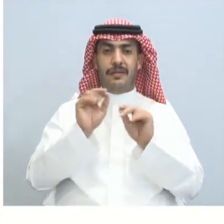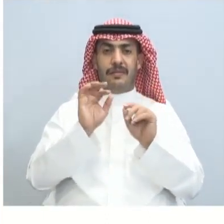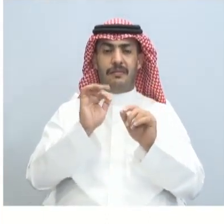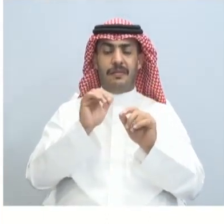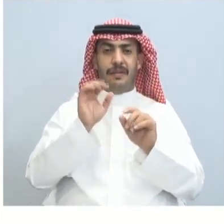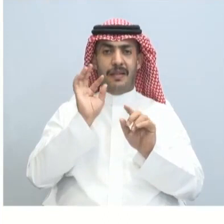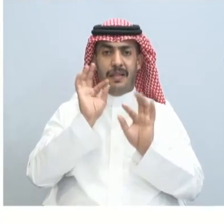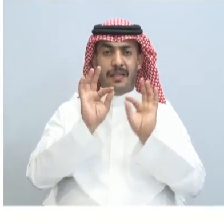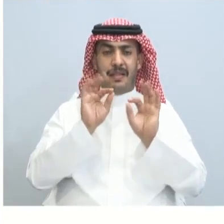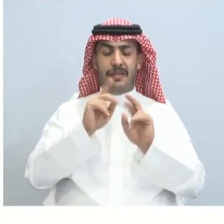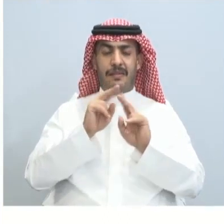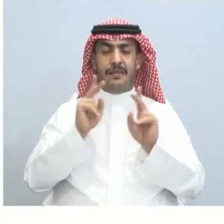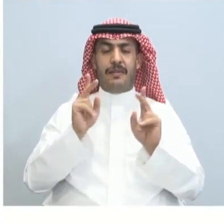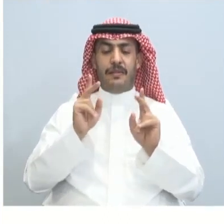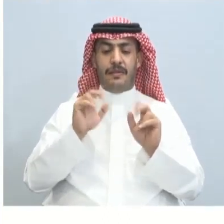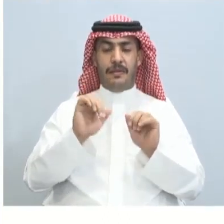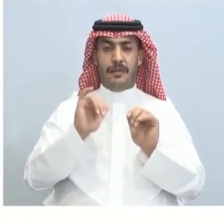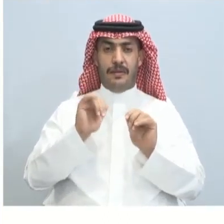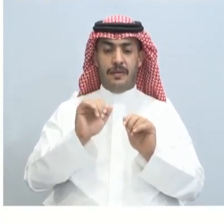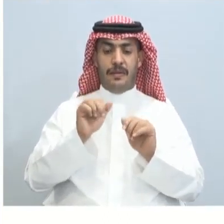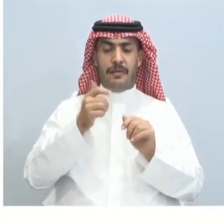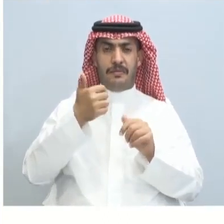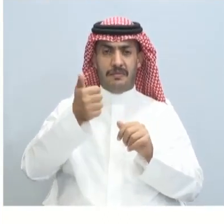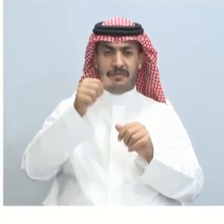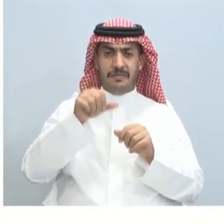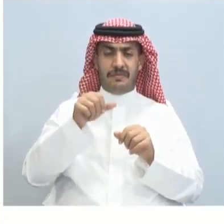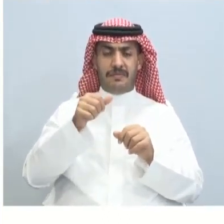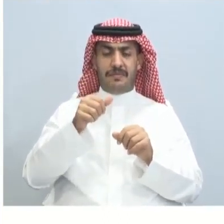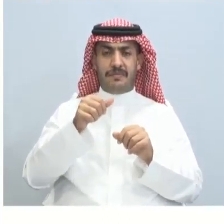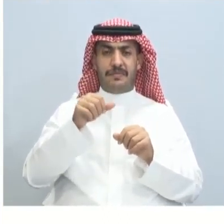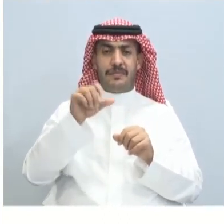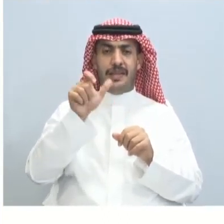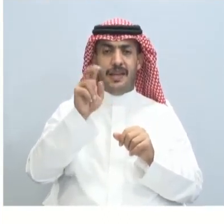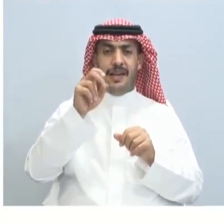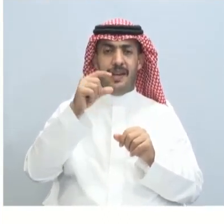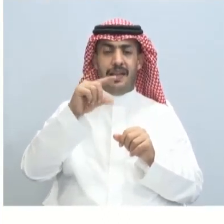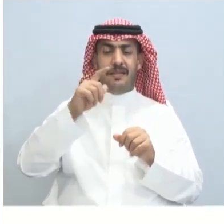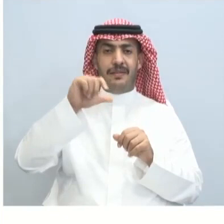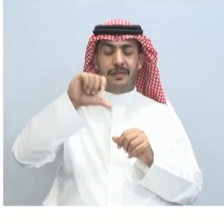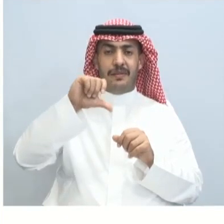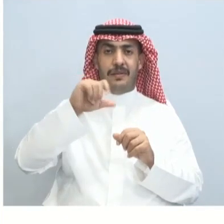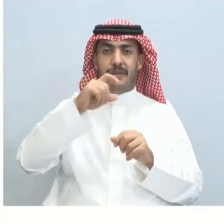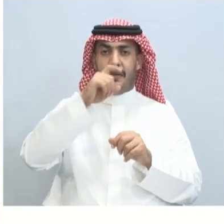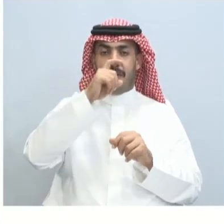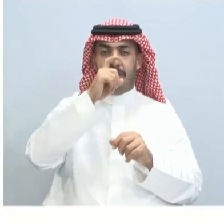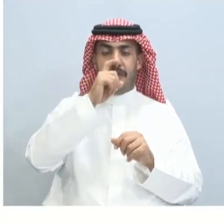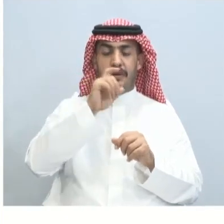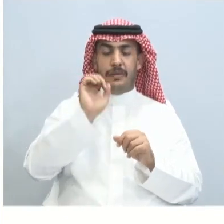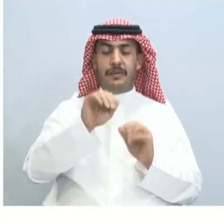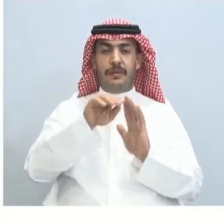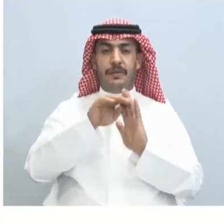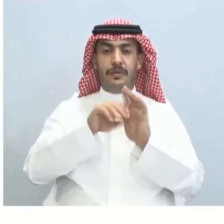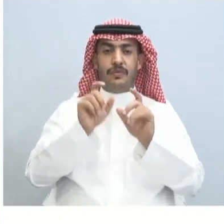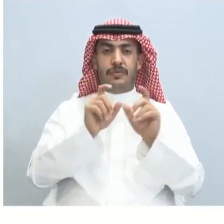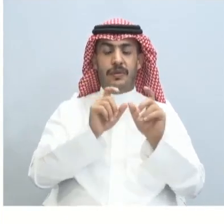محل للخطابات الاداريه للانت قاد او ل للطرف الاخر وبالتالي يجب انلا تحتوي على